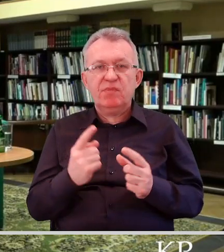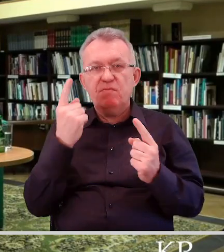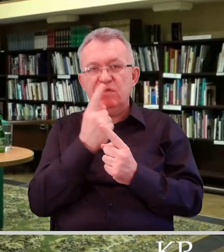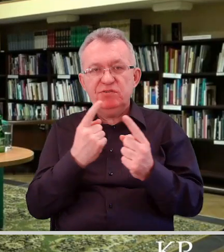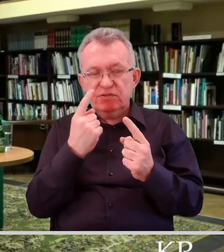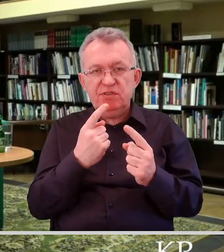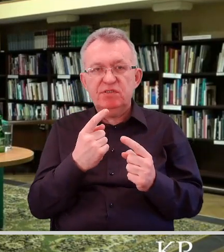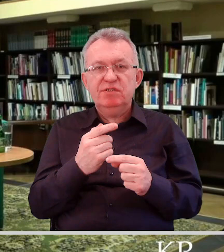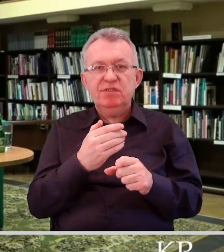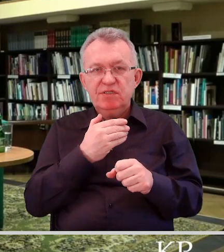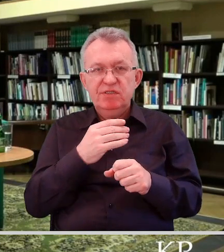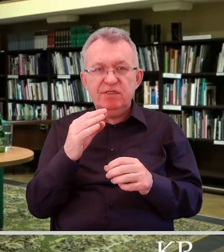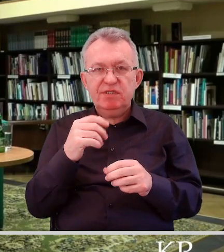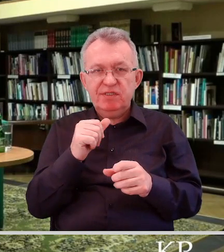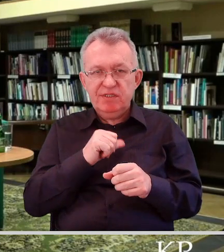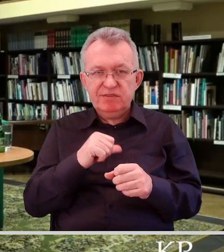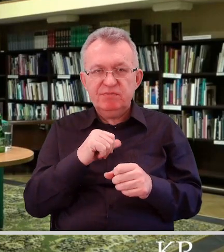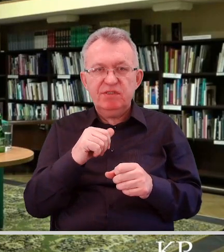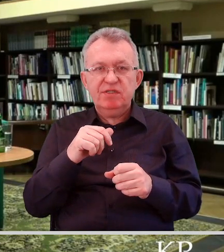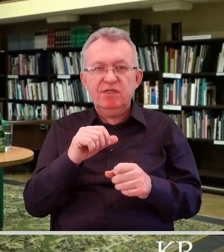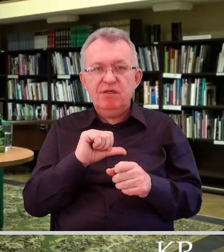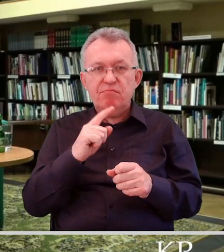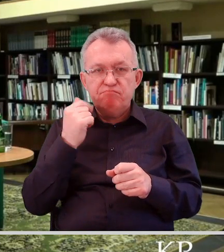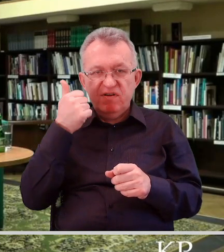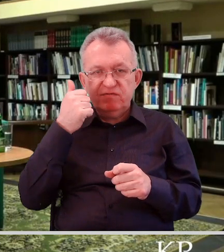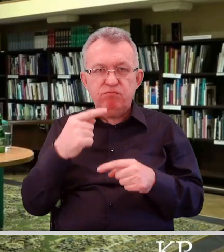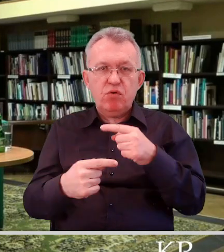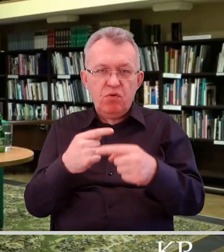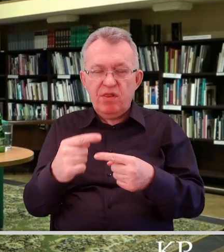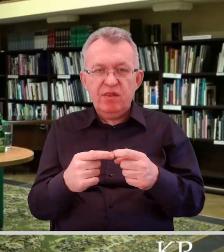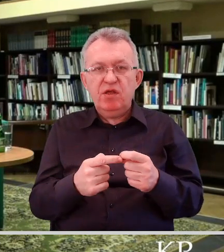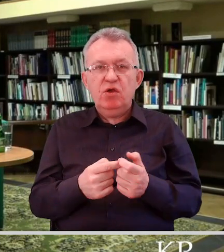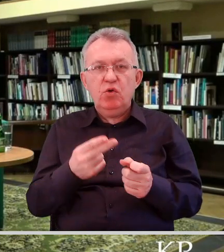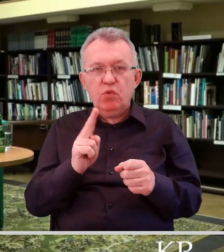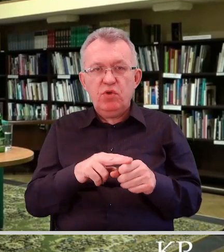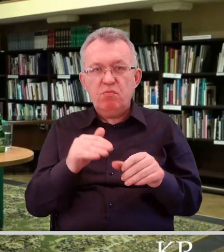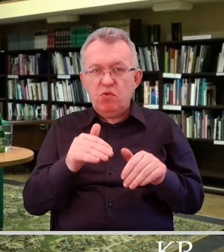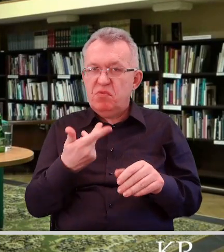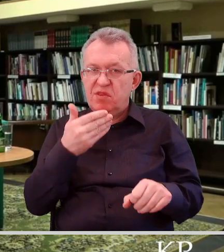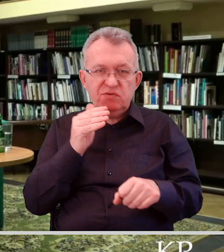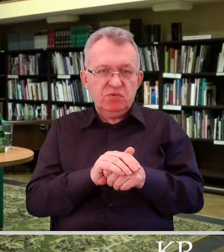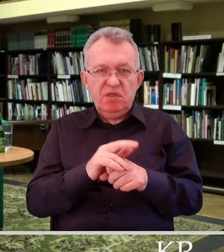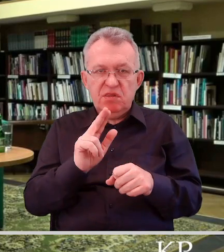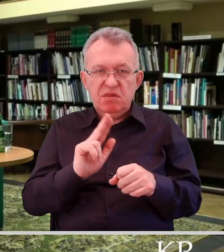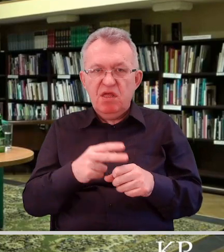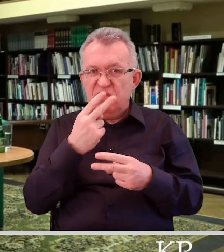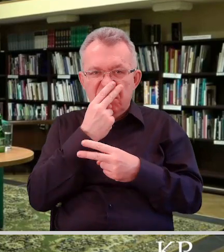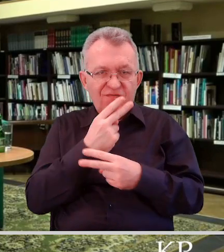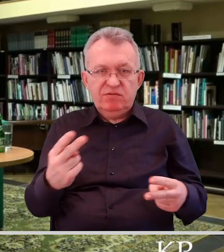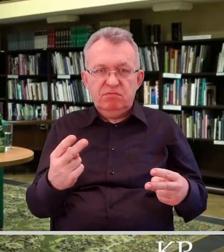wbrew pozorom jesteśmy chyba jednymi z pierwszych pokoleń, które mogą nie zgodzić się na tą tak zwaną